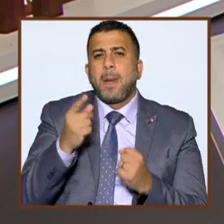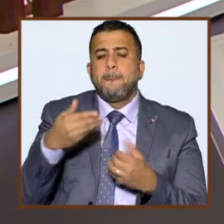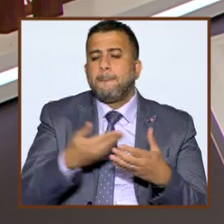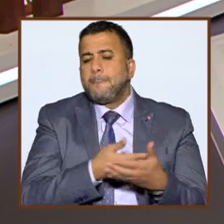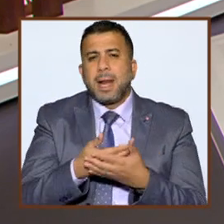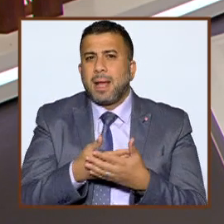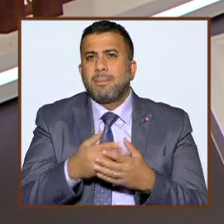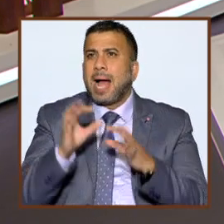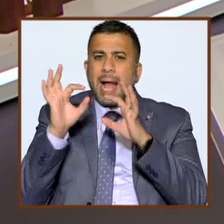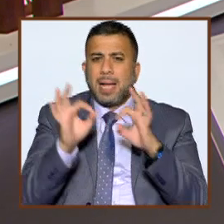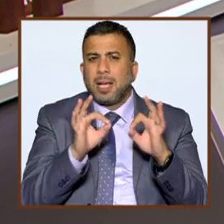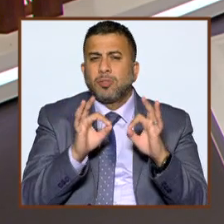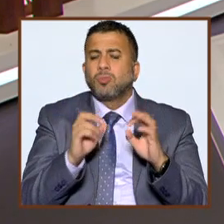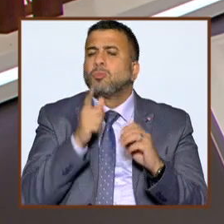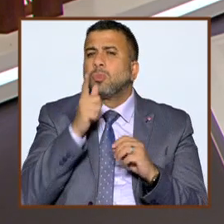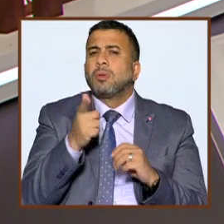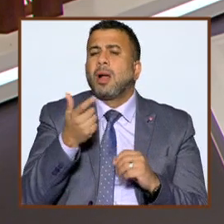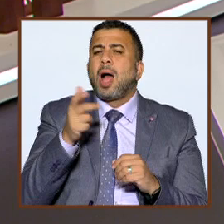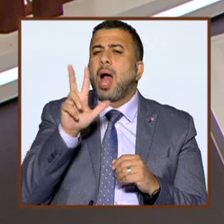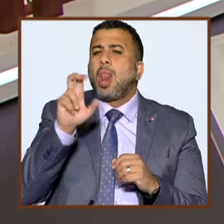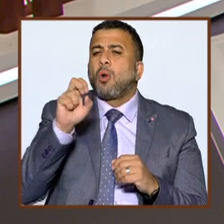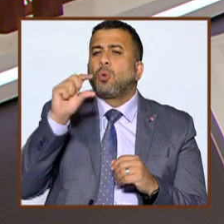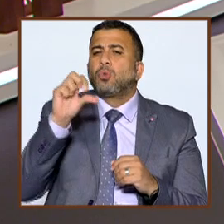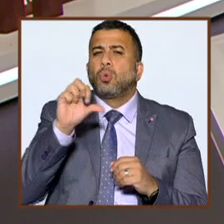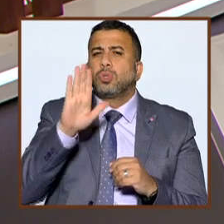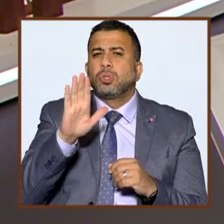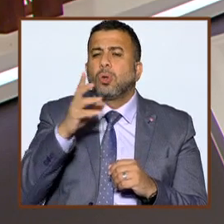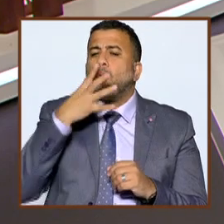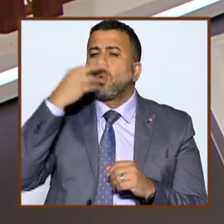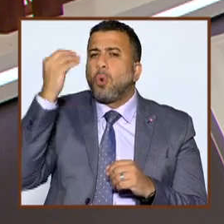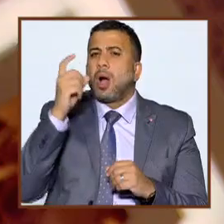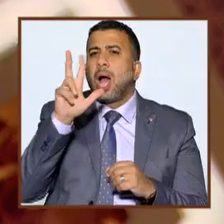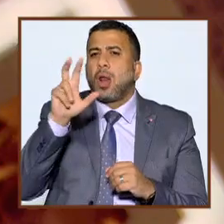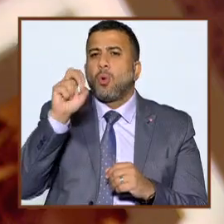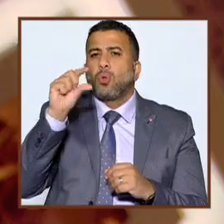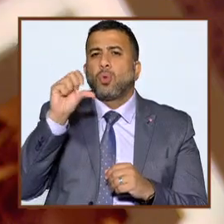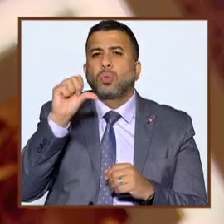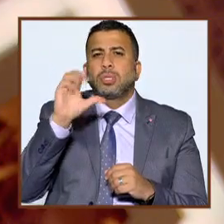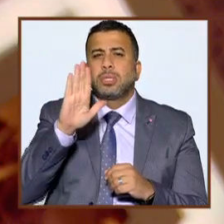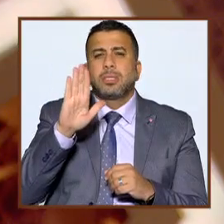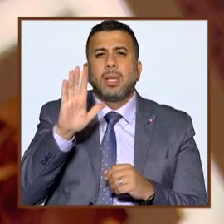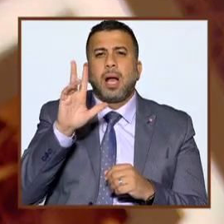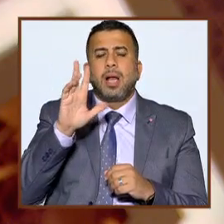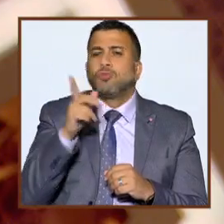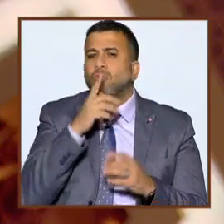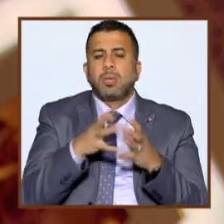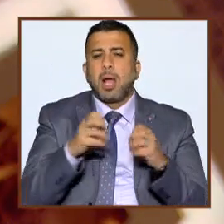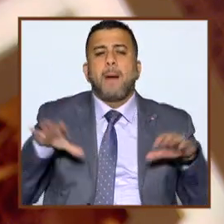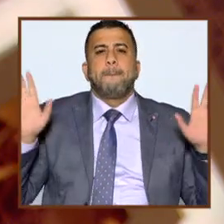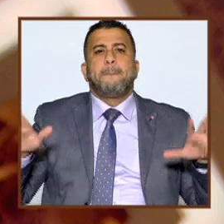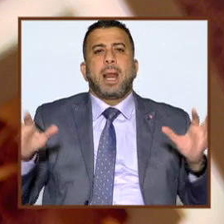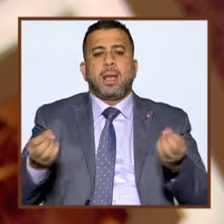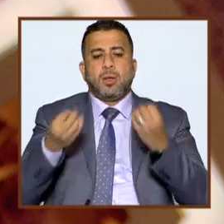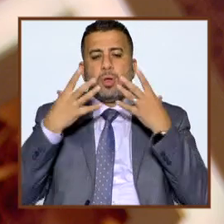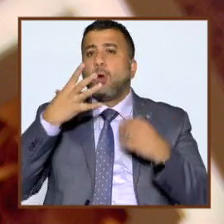معنى ذلك؟ أختي أم محمد بارك الله فيك، بالنسبة لروح القدس هو جبريل عليه السلام، جبريل